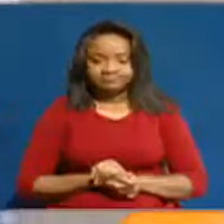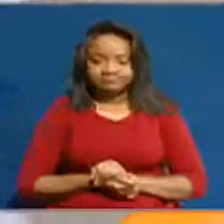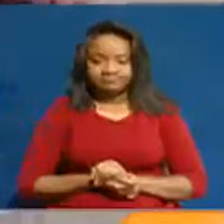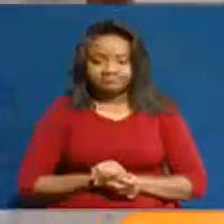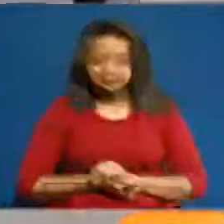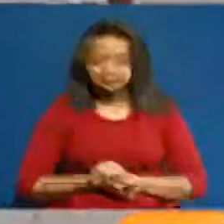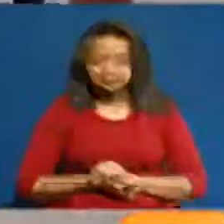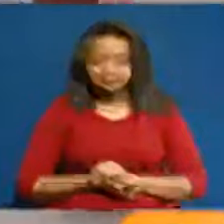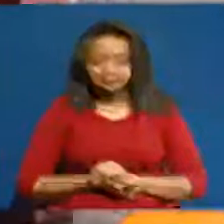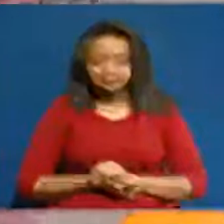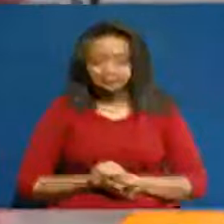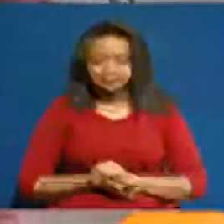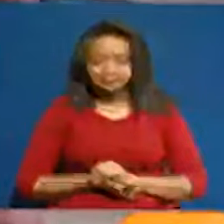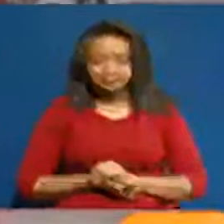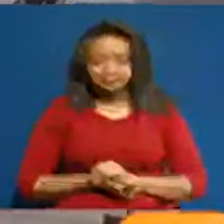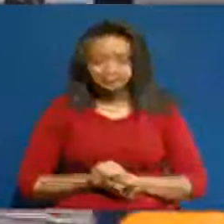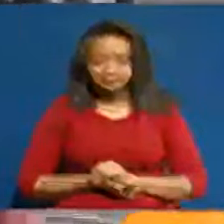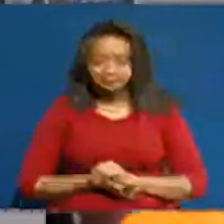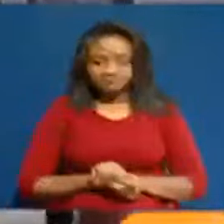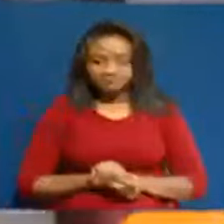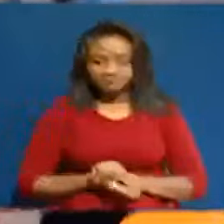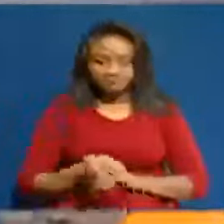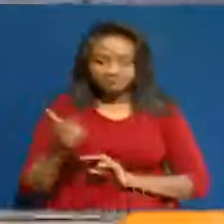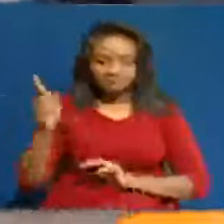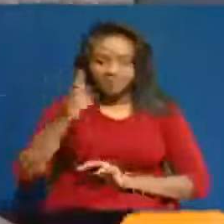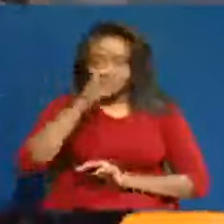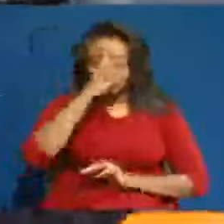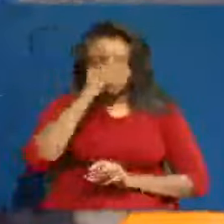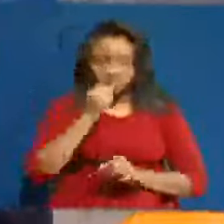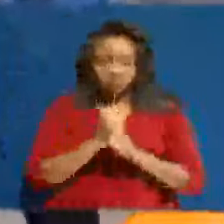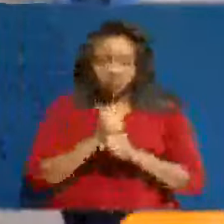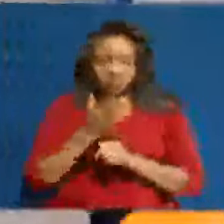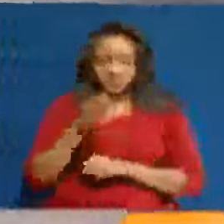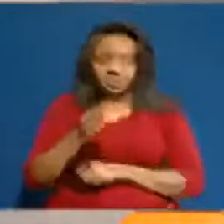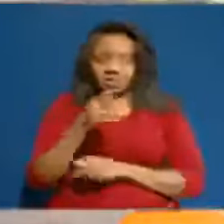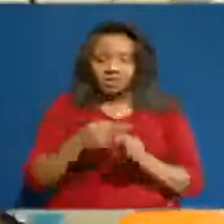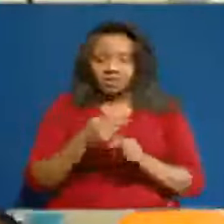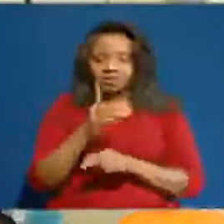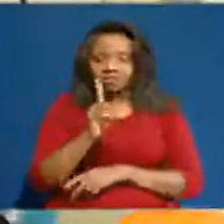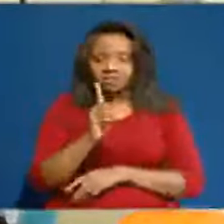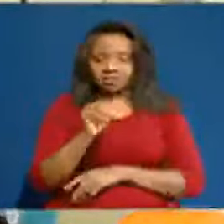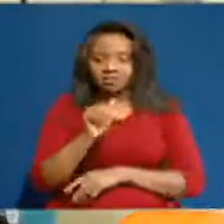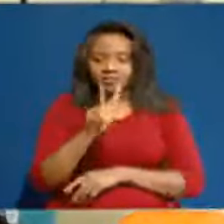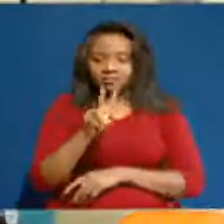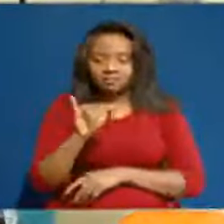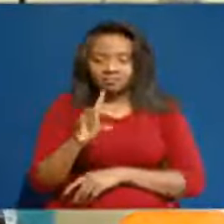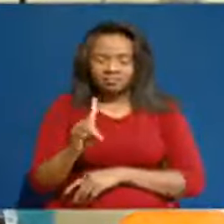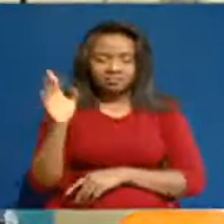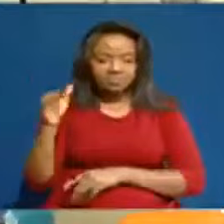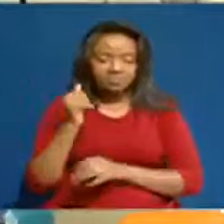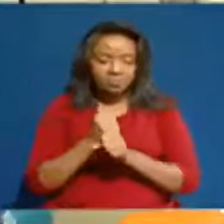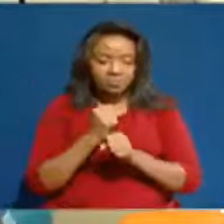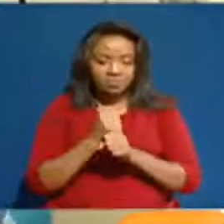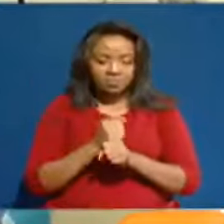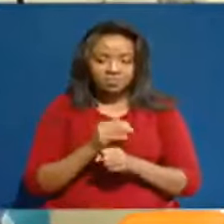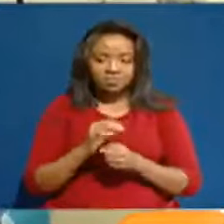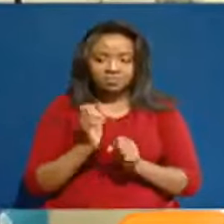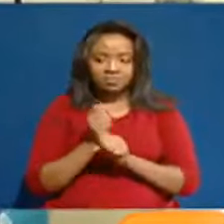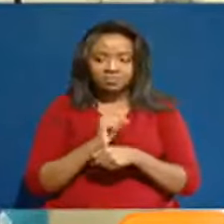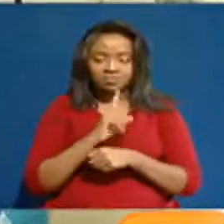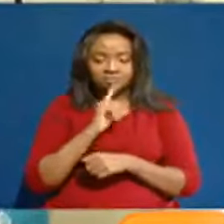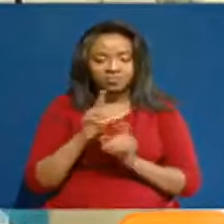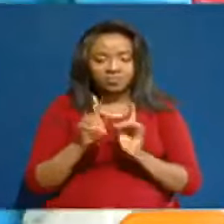Inspekta David Maina akiwa kazini kuhakikisha usalama unaendelea wakati wa maandamano ya kupinga mswada wa kifedha